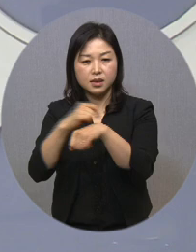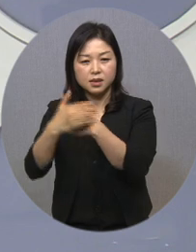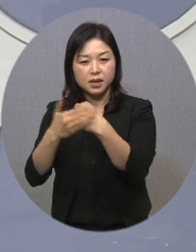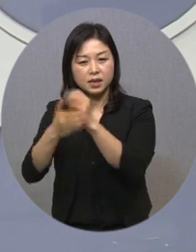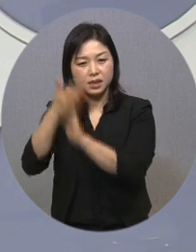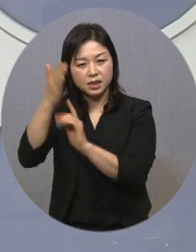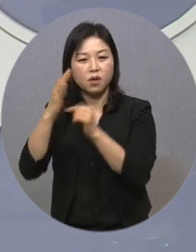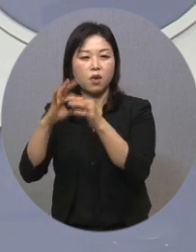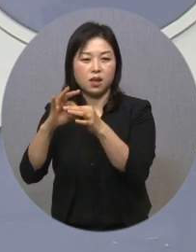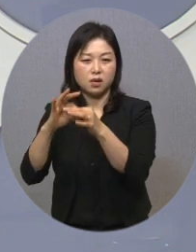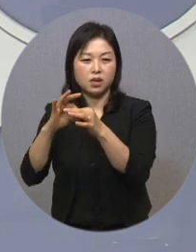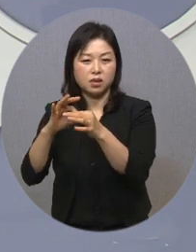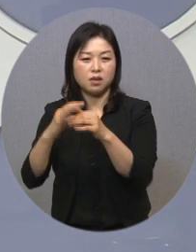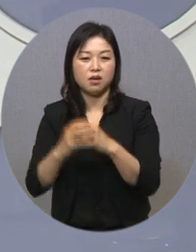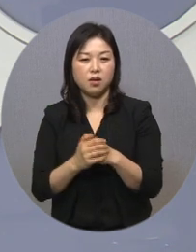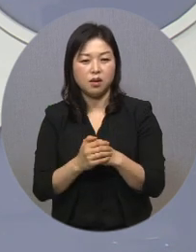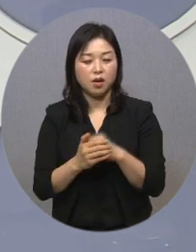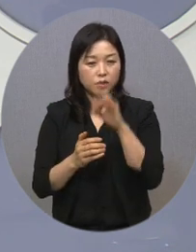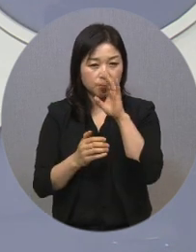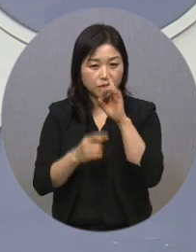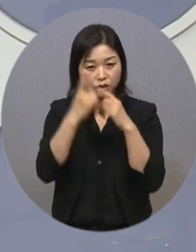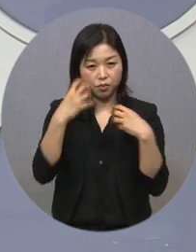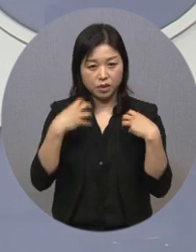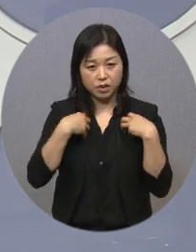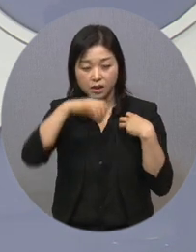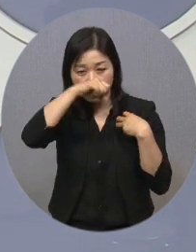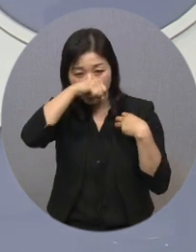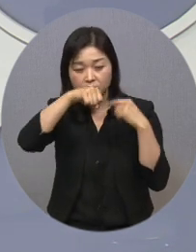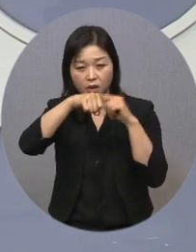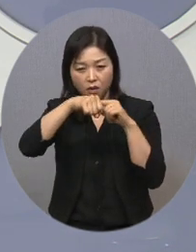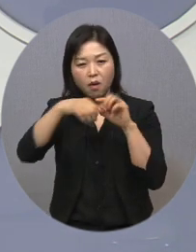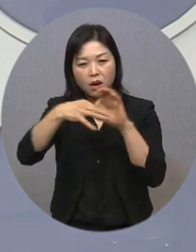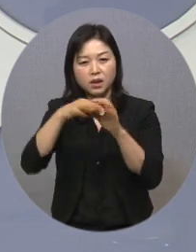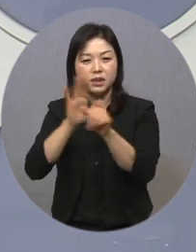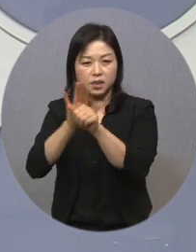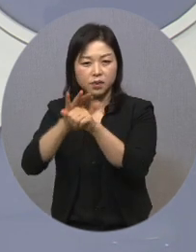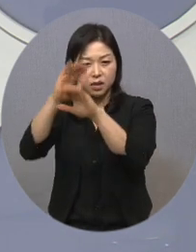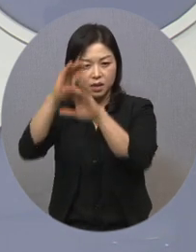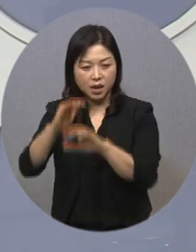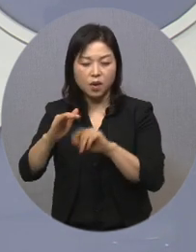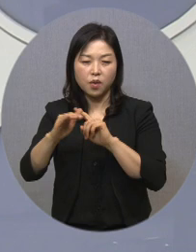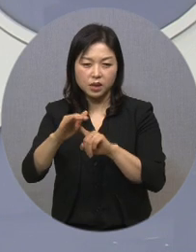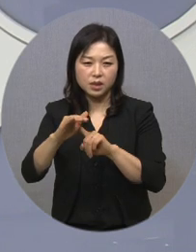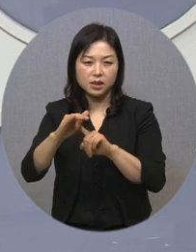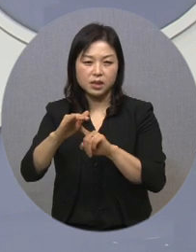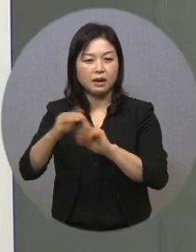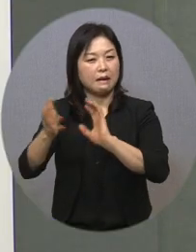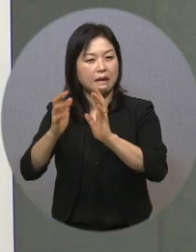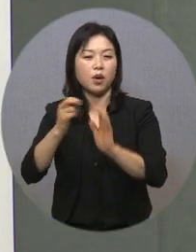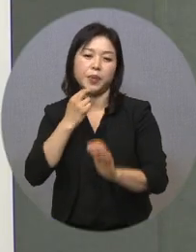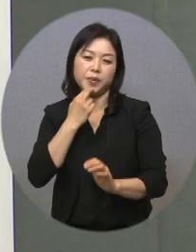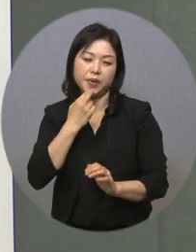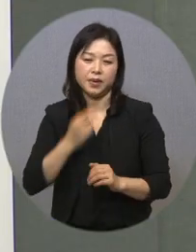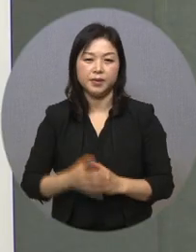부분에서는 중앙에서는 재정 특례 사항을 아직까지 의제로다가 삼고 있지 않습니다.